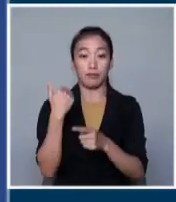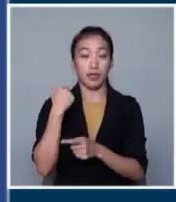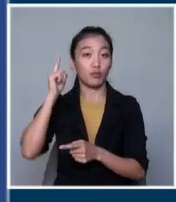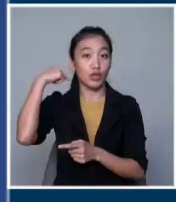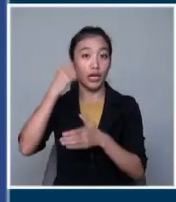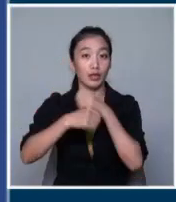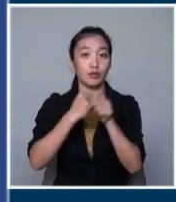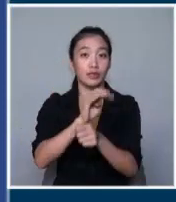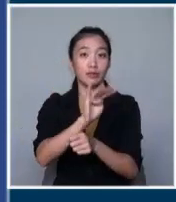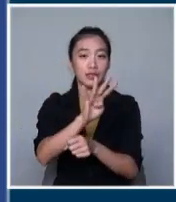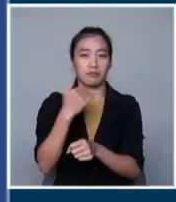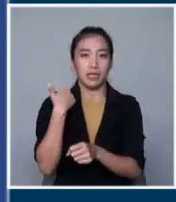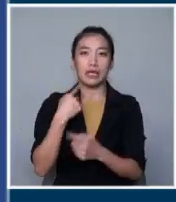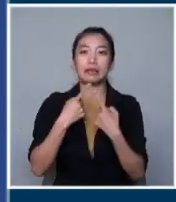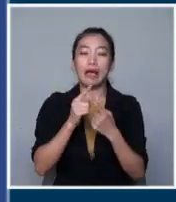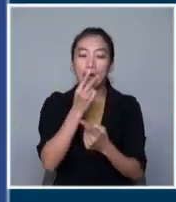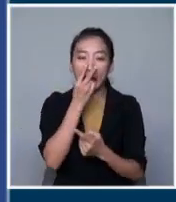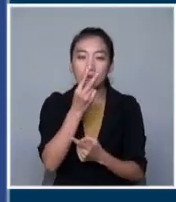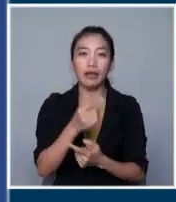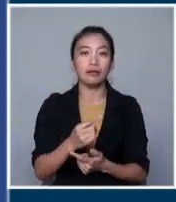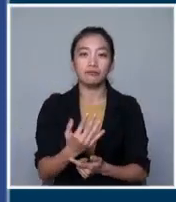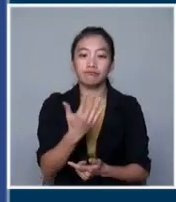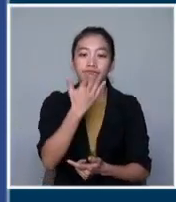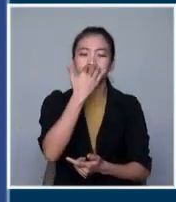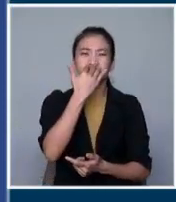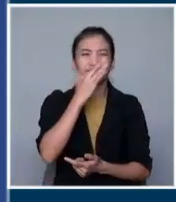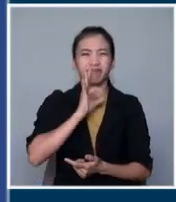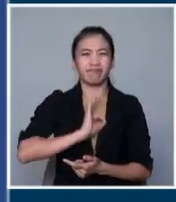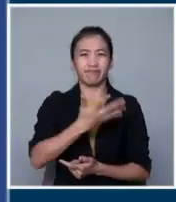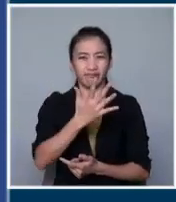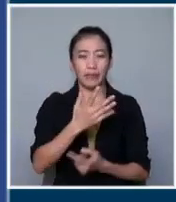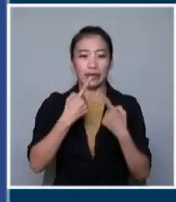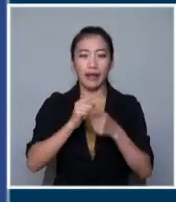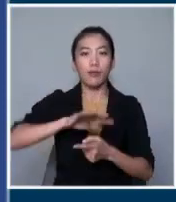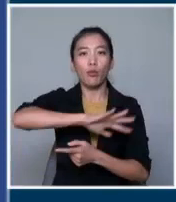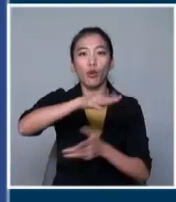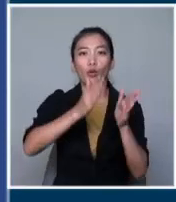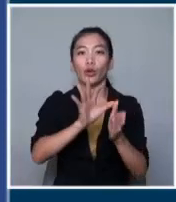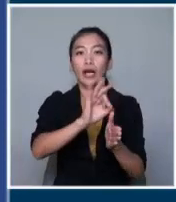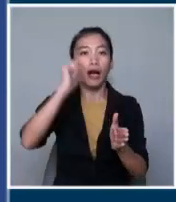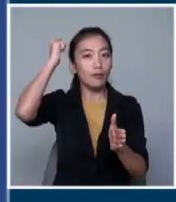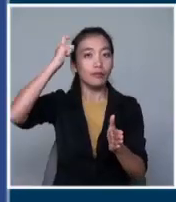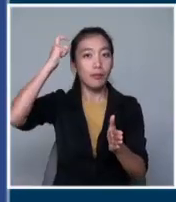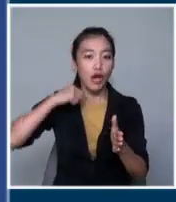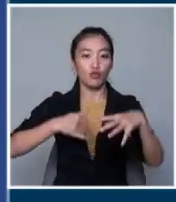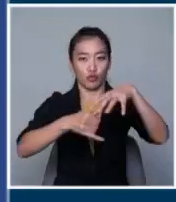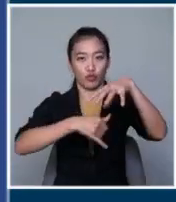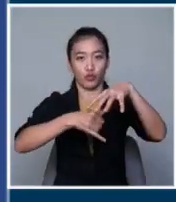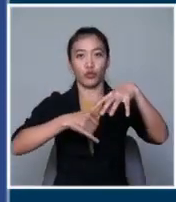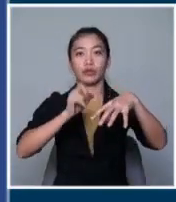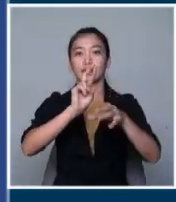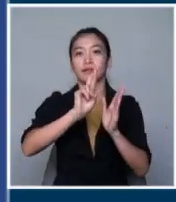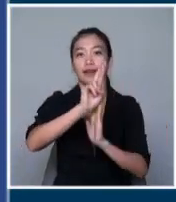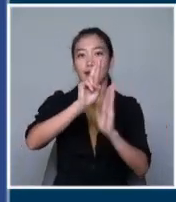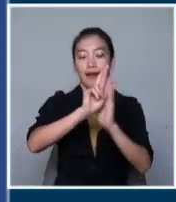นี้เนี่ยพบว่าสูญเสียกันที่กลิ่นทั้งหมดนี้เข้าพักรักษาตัวอยู่อยู่ในโลโก้ฟลอเรนทีนจังหวัดเชียงรายแล้วก็ส่วนหนึ่ง